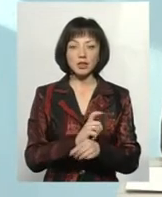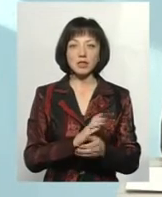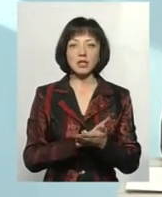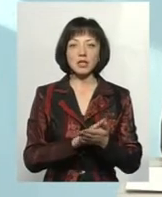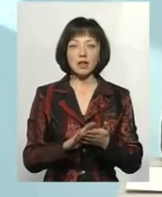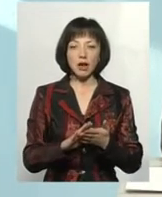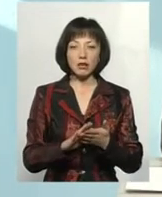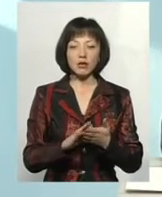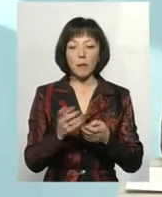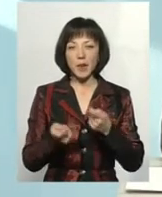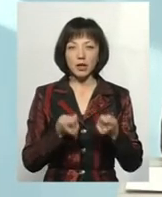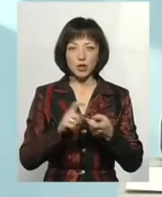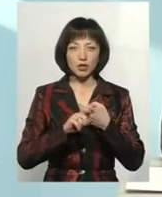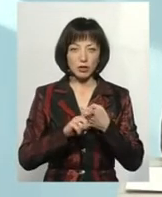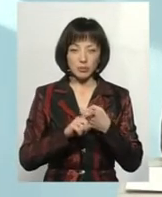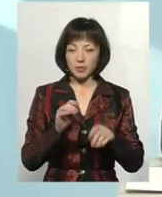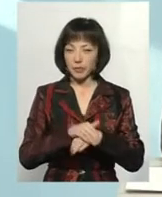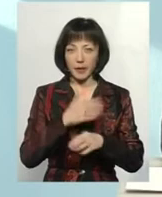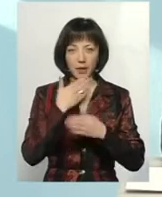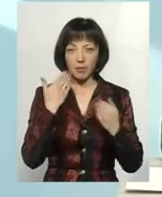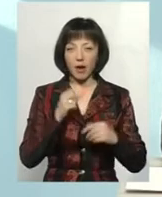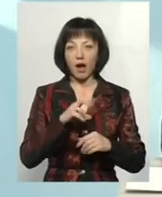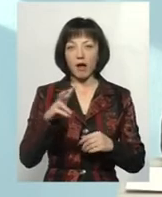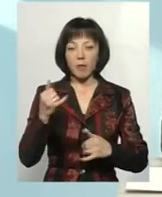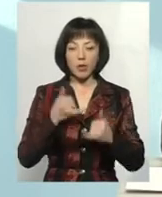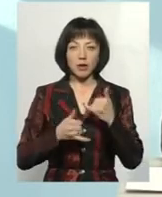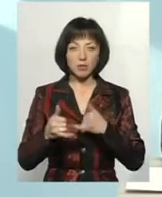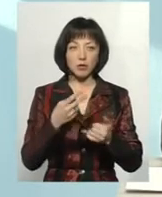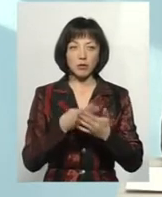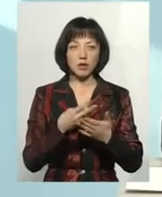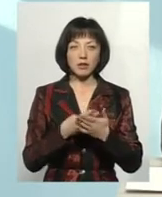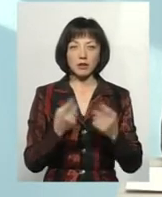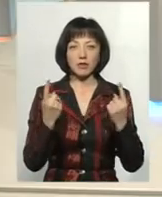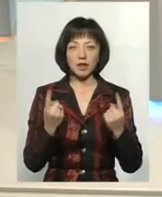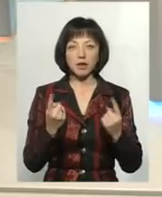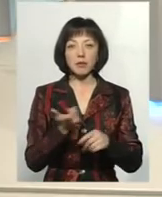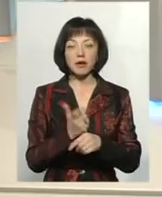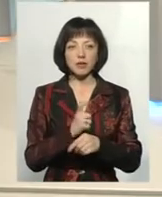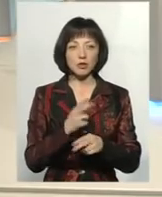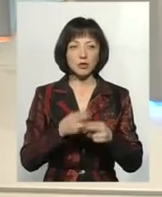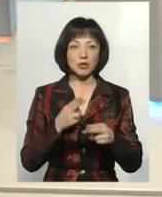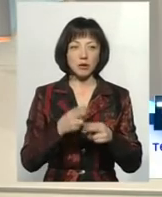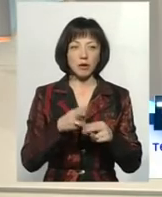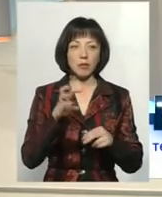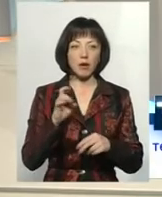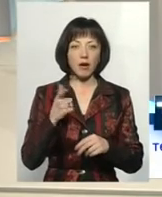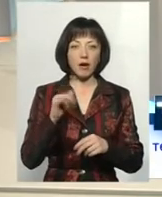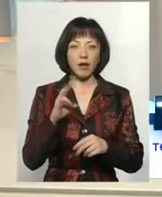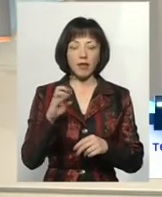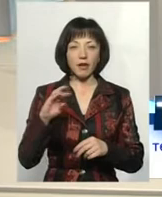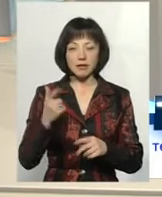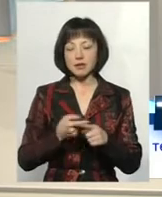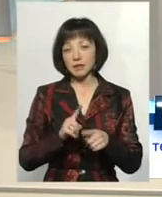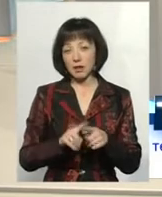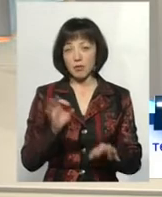санітарно-бактеріологічних показниках не виявили. Але по хімічних показниках незначні перевищення по залізу і по марганцю. Але в нас це є в